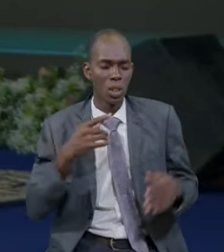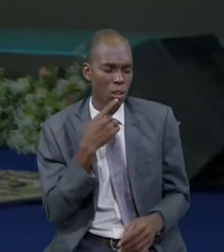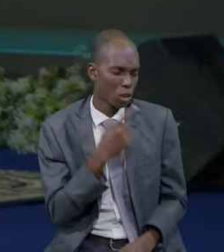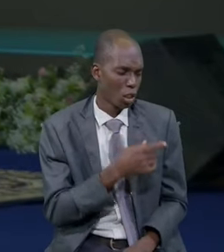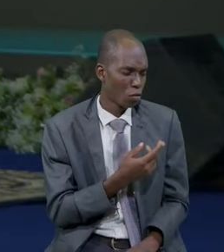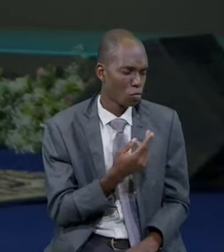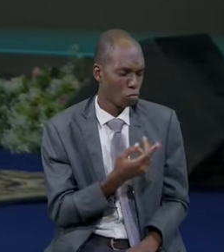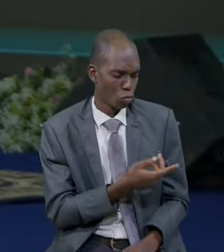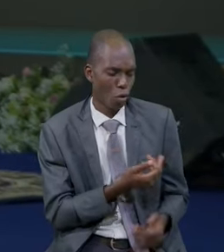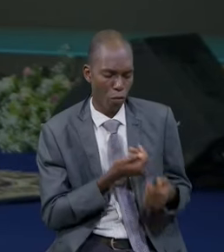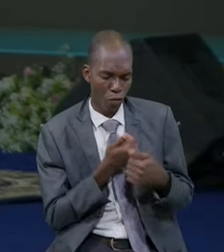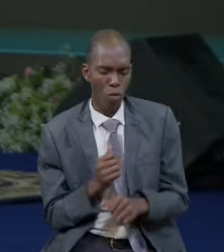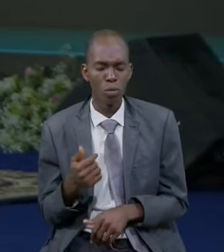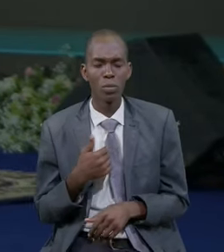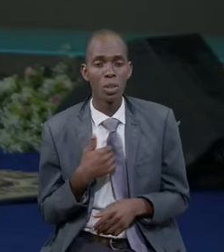L'onction qui l'a réveillé,